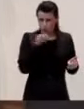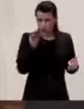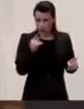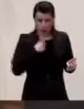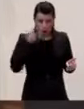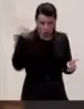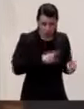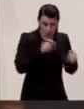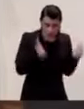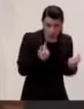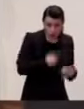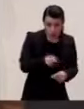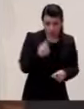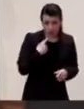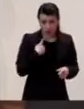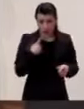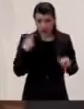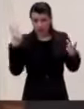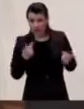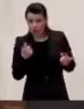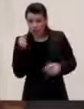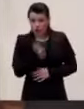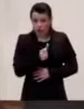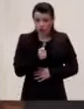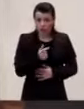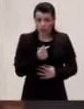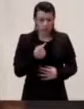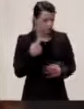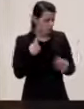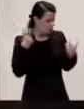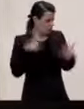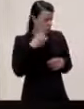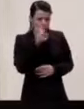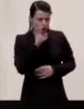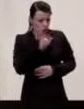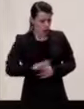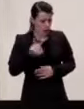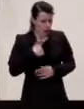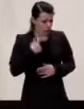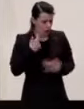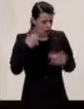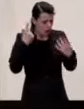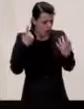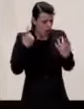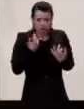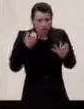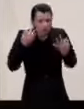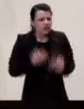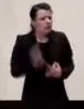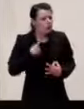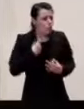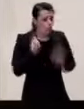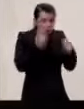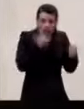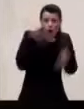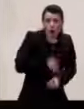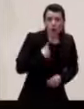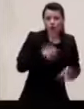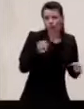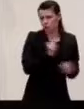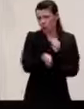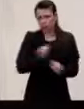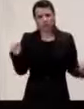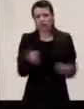arrivati ordini di questo tipo? Da Regione Lombardia sicuramente, le indicazioni di Regione Lombardia sono molto chiare, sono quelle che le ho detto, dopo